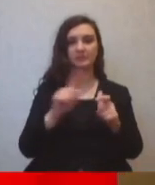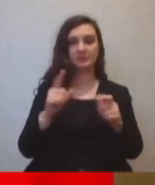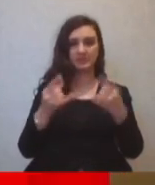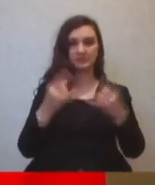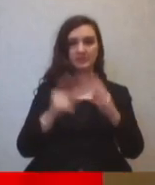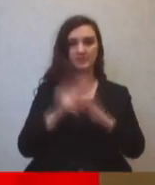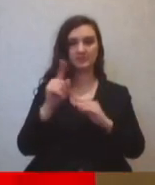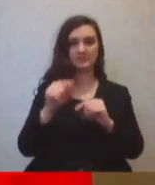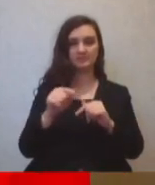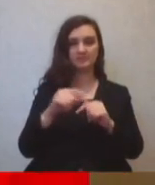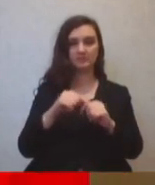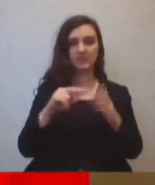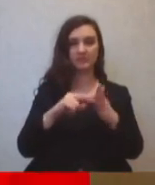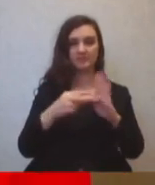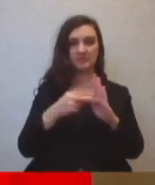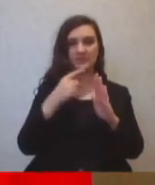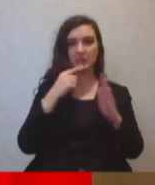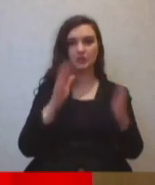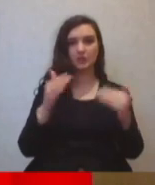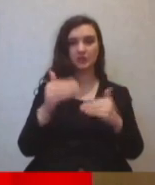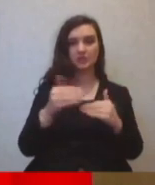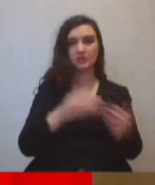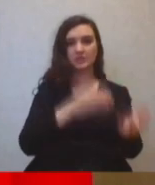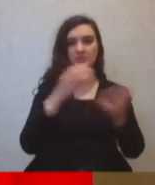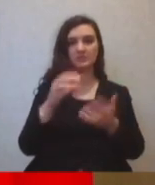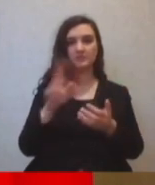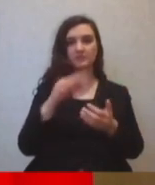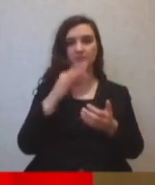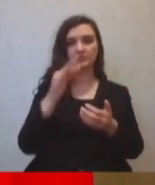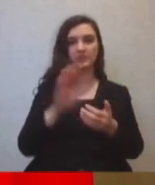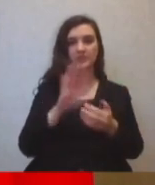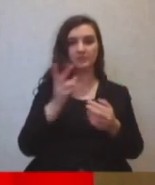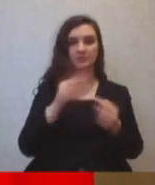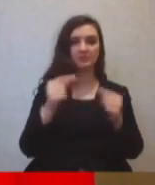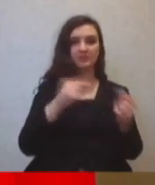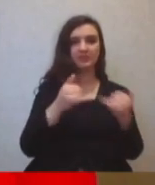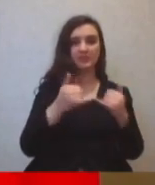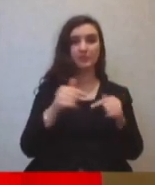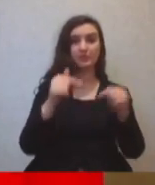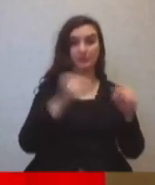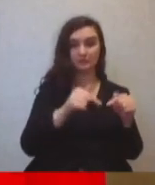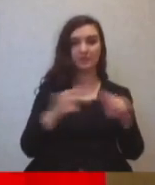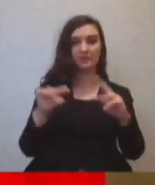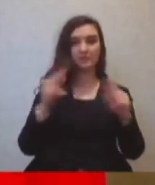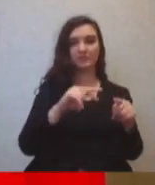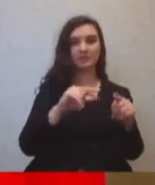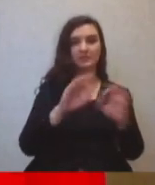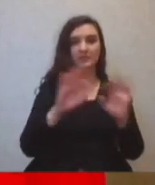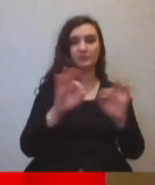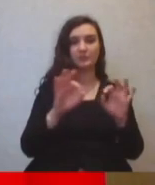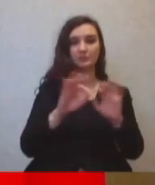გადაცემის დაწყებისას გეგმავდი წითელ ზონაში დადგმას და ვუთხარი, რომ არა, მოდი დავდგა წითელ ზონაში და გადმოვიტან საუბრის